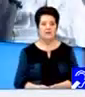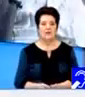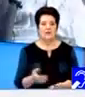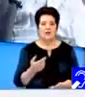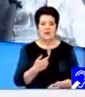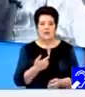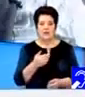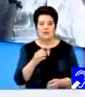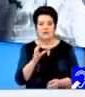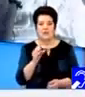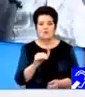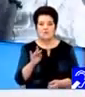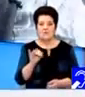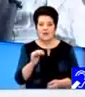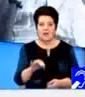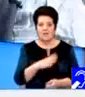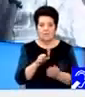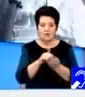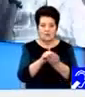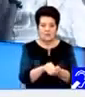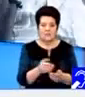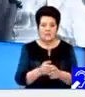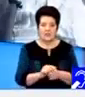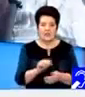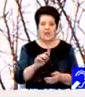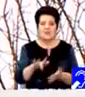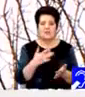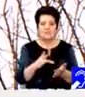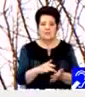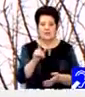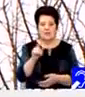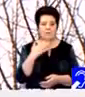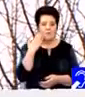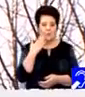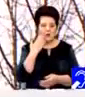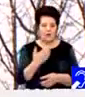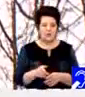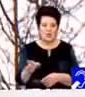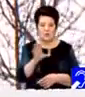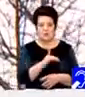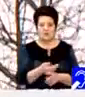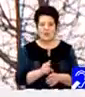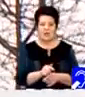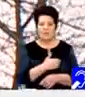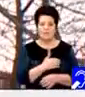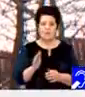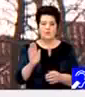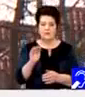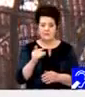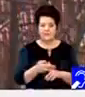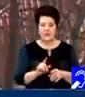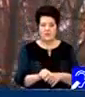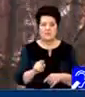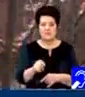Istoricul Neagu Giuvara a fost înmormântat astăzi cu onoruri militare la cimitirul Bellu din București. Toți cei care au vrut să-și rămas bun au mers la